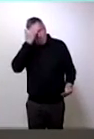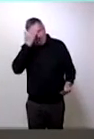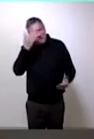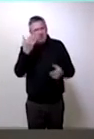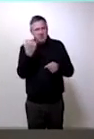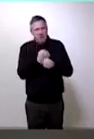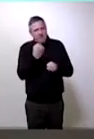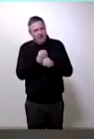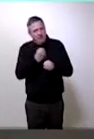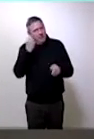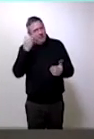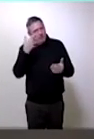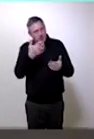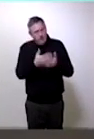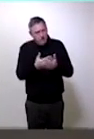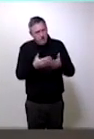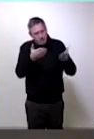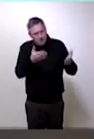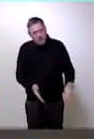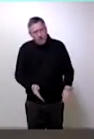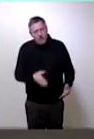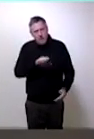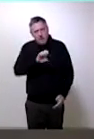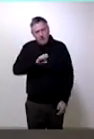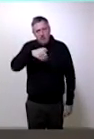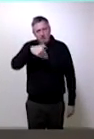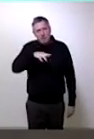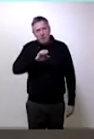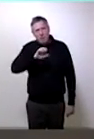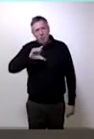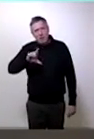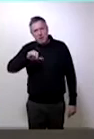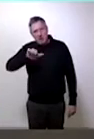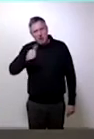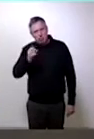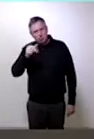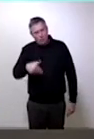reconnaissance vis-à-vis d'Emmanuel.